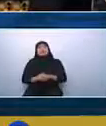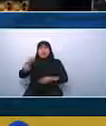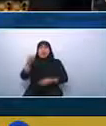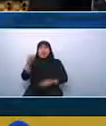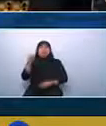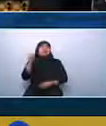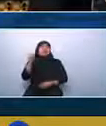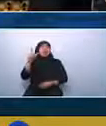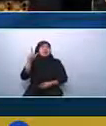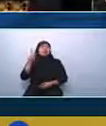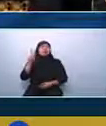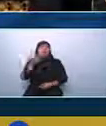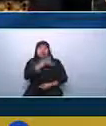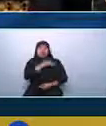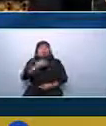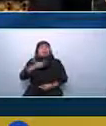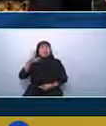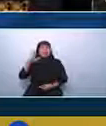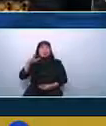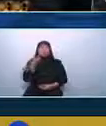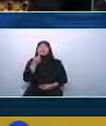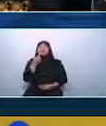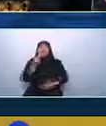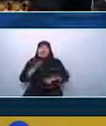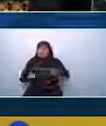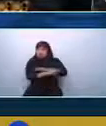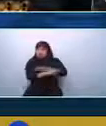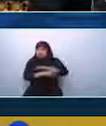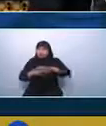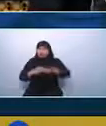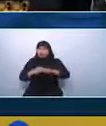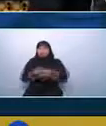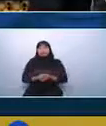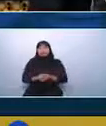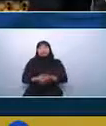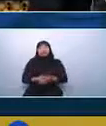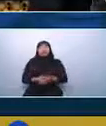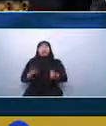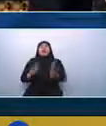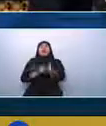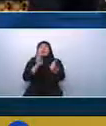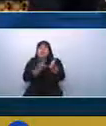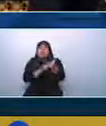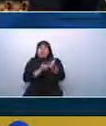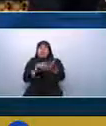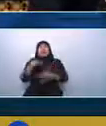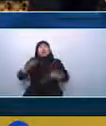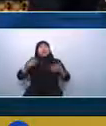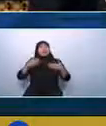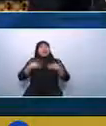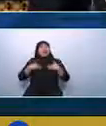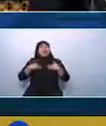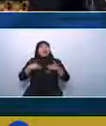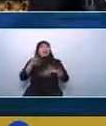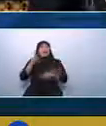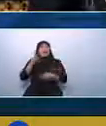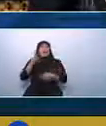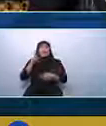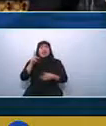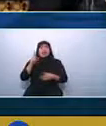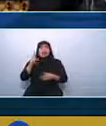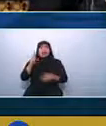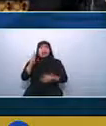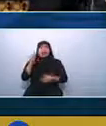kesekretariatan. Capaian di bidang teknis yudisial antara lain, pembentukan regulasi berupa peraturan Mahkamah